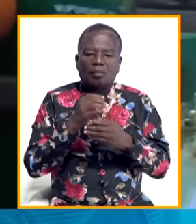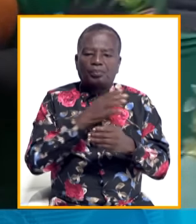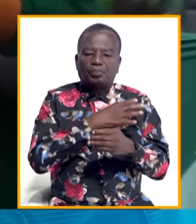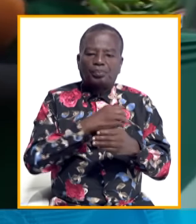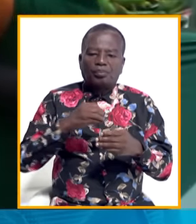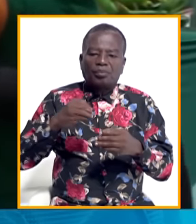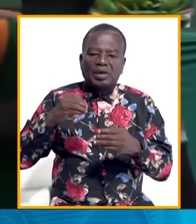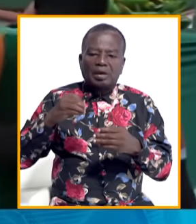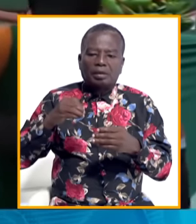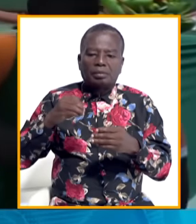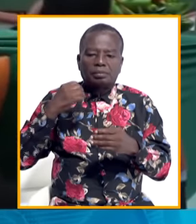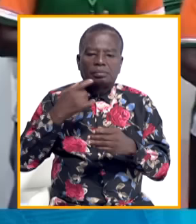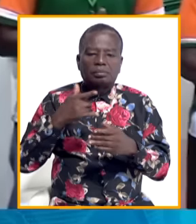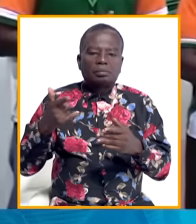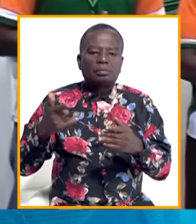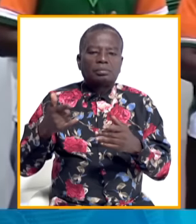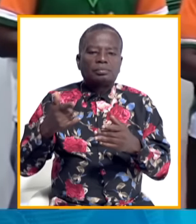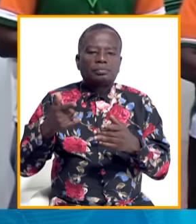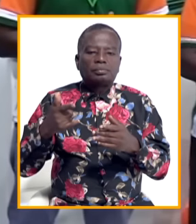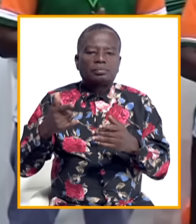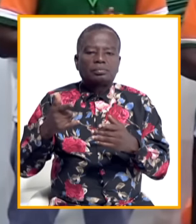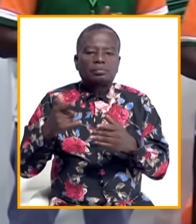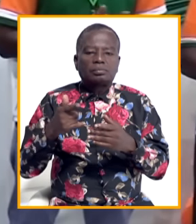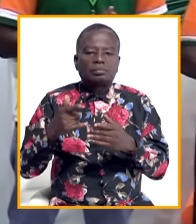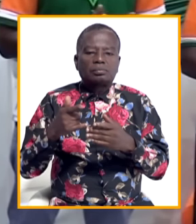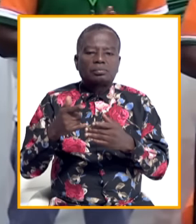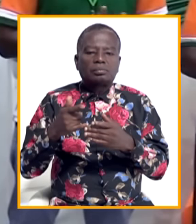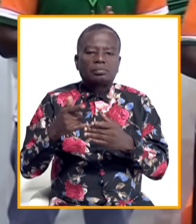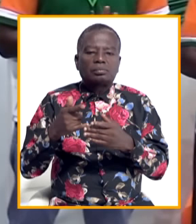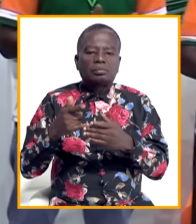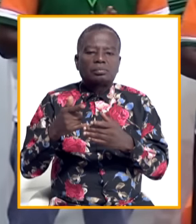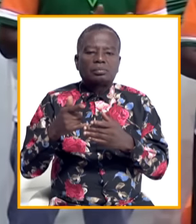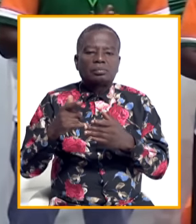Doumbia en qualité de coordonnateur du comité de contrôle.